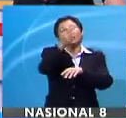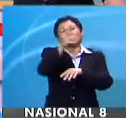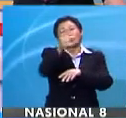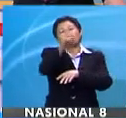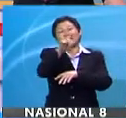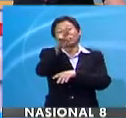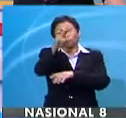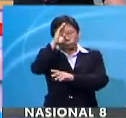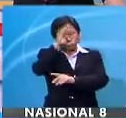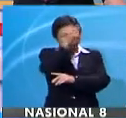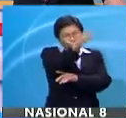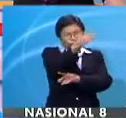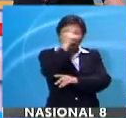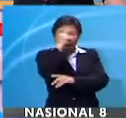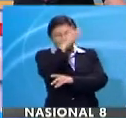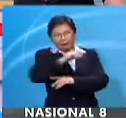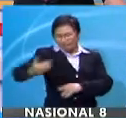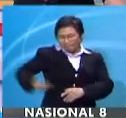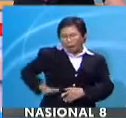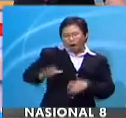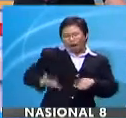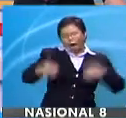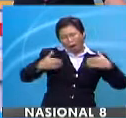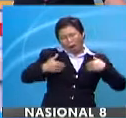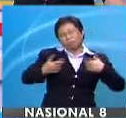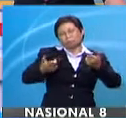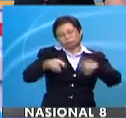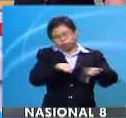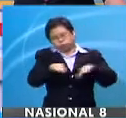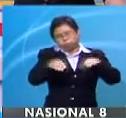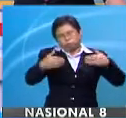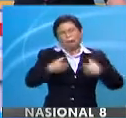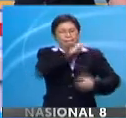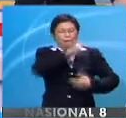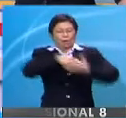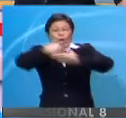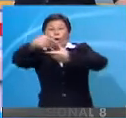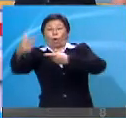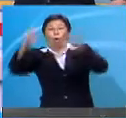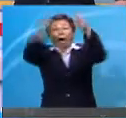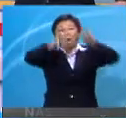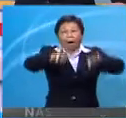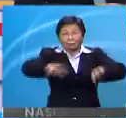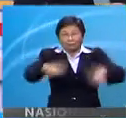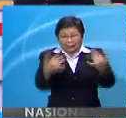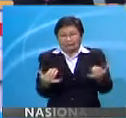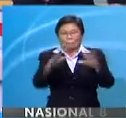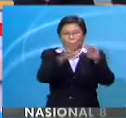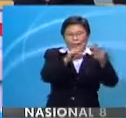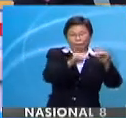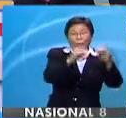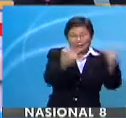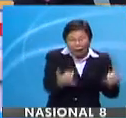juga ditujukan kepada India dan Bangladesh yang turut terjejas. Dan menteri-menteri luar ASEAN yang bermesyuarat sempena hari pertama